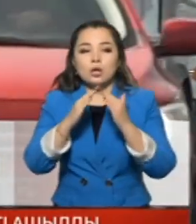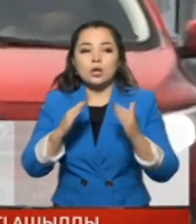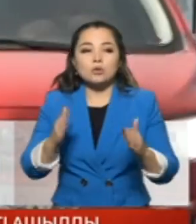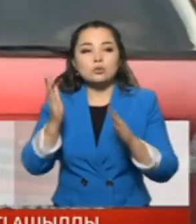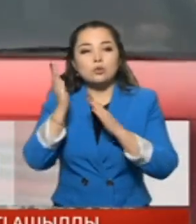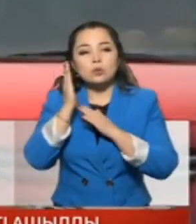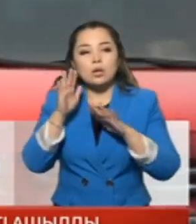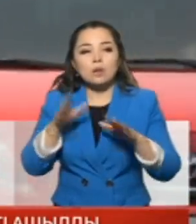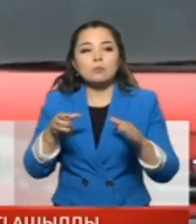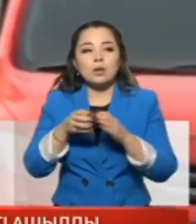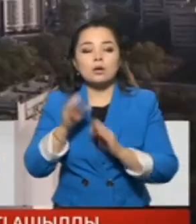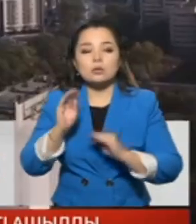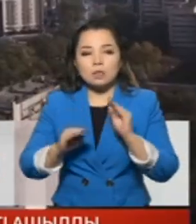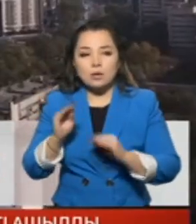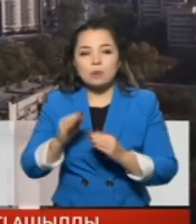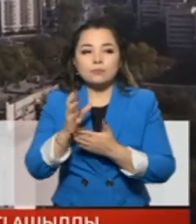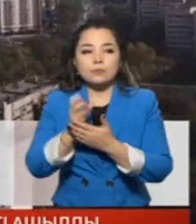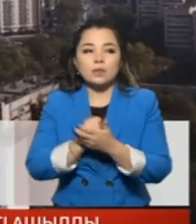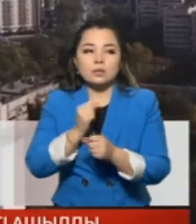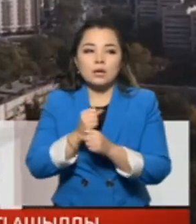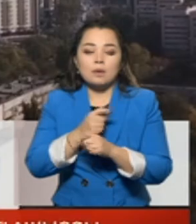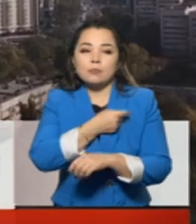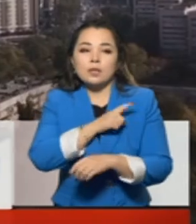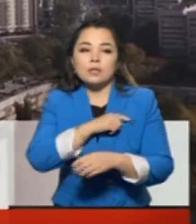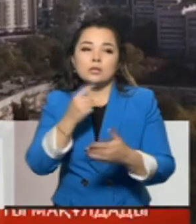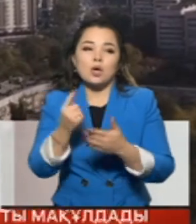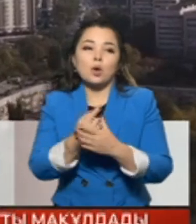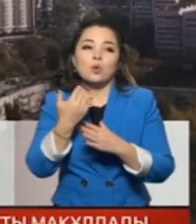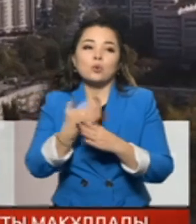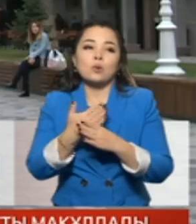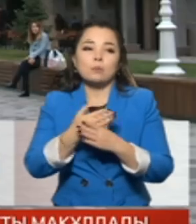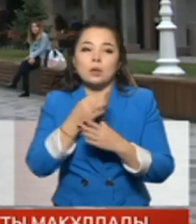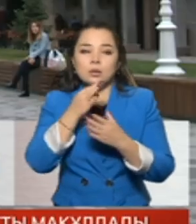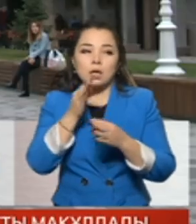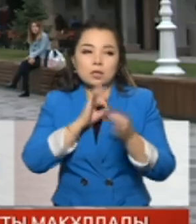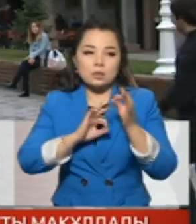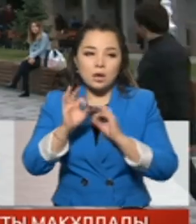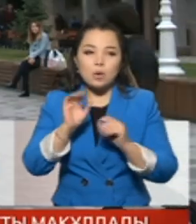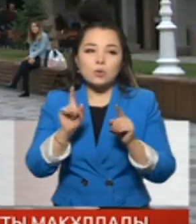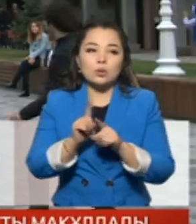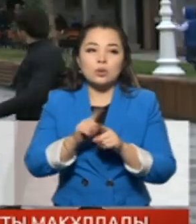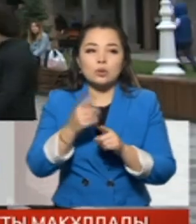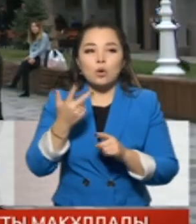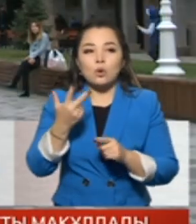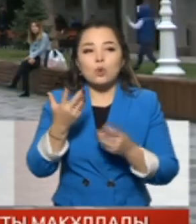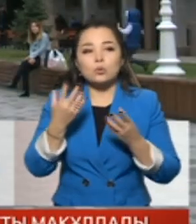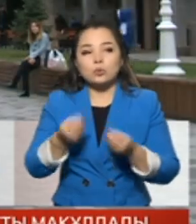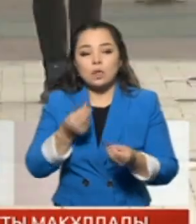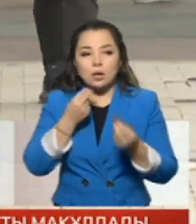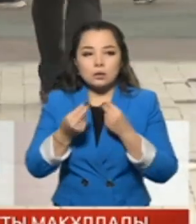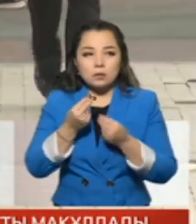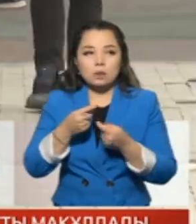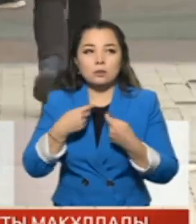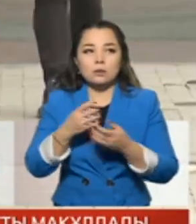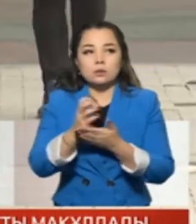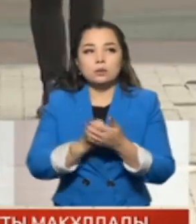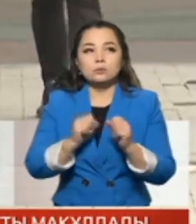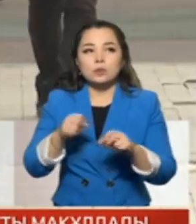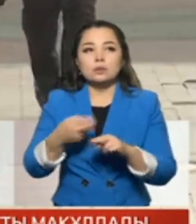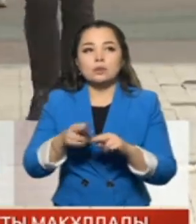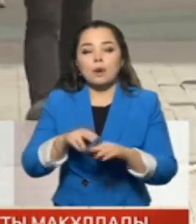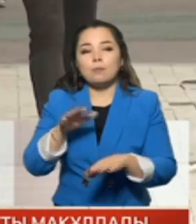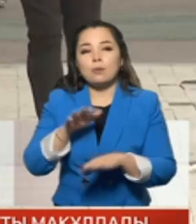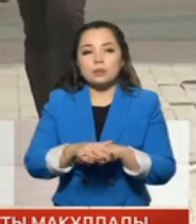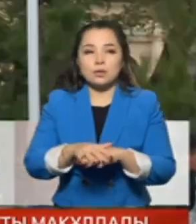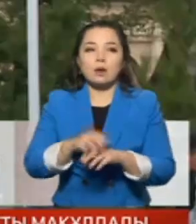ұйықтайтын қаптар, құрал-жабдықтар, алғашқы медициналық көмекке қажетті дәрі-дәрмектер мен 3 күндік азық-түлік сақталады. Мұндай